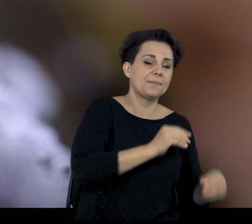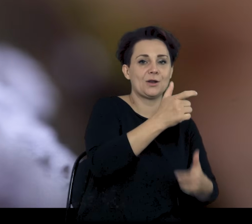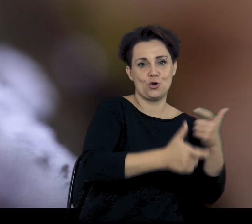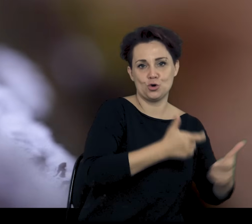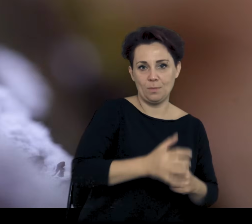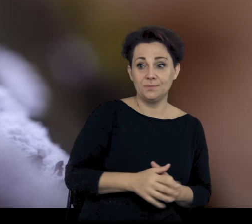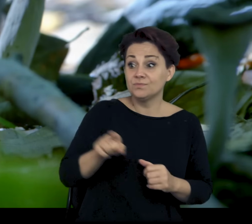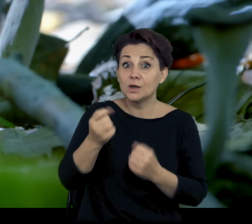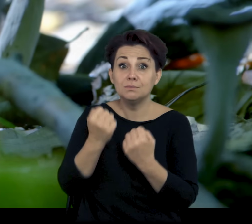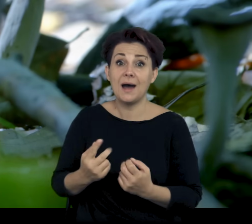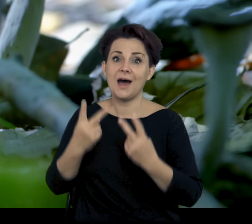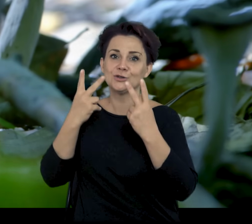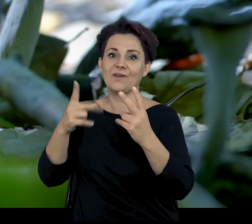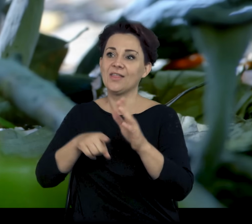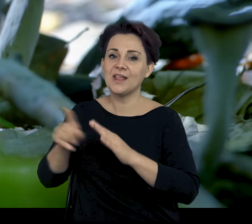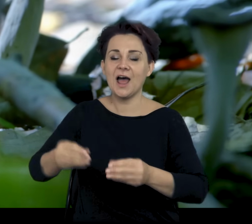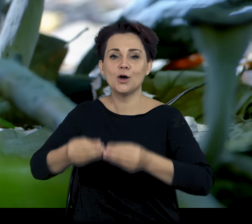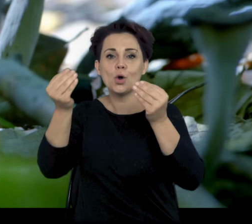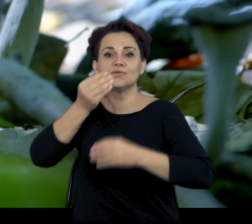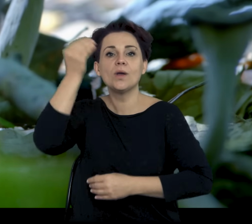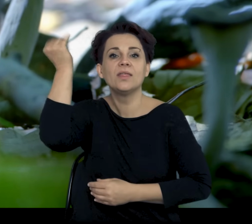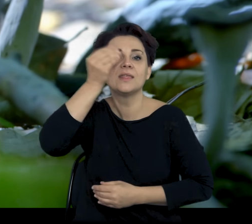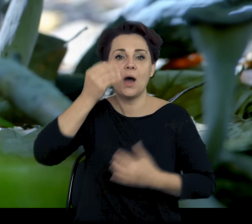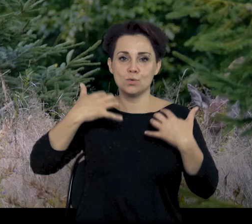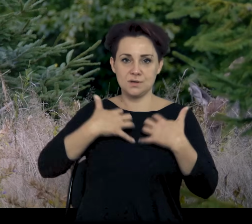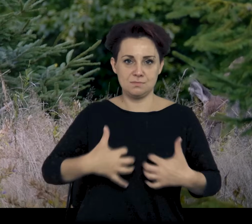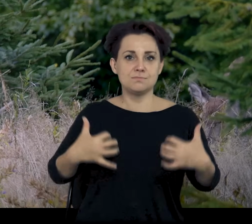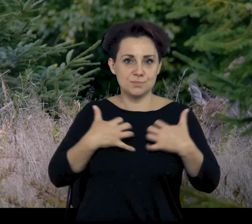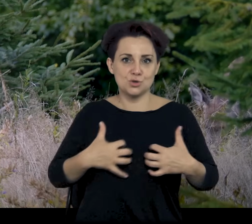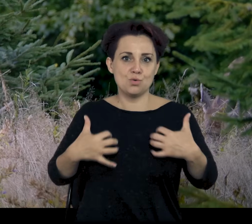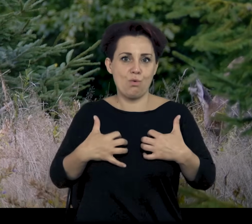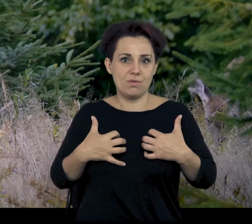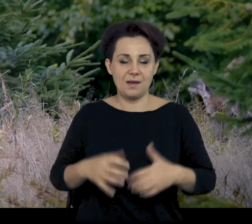las dla rozwoju nauk biologicznych, nauk przyrodniczych.